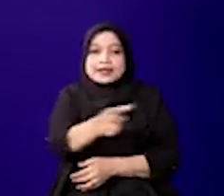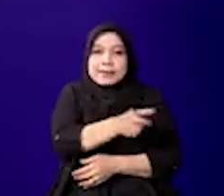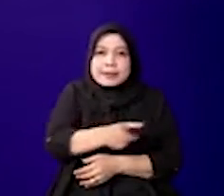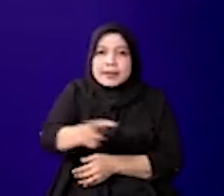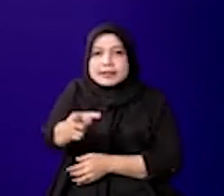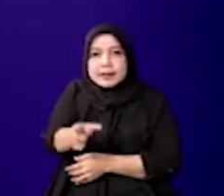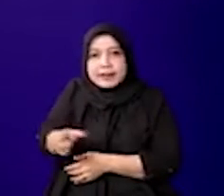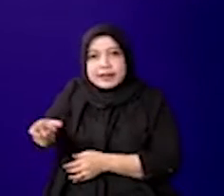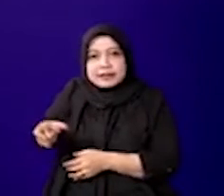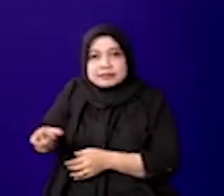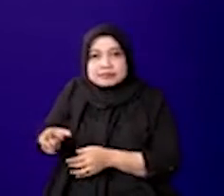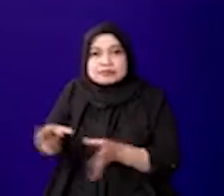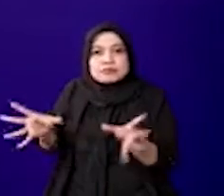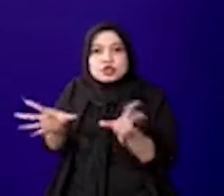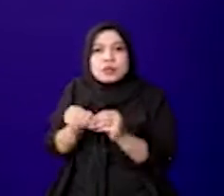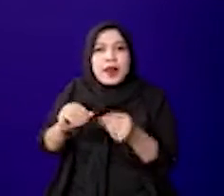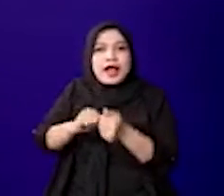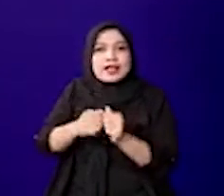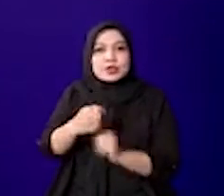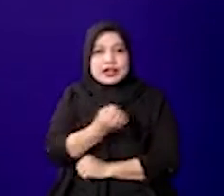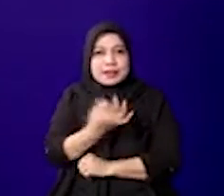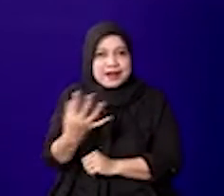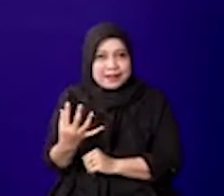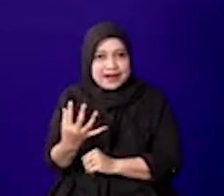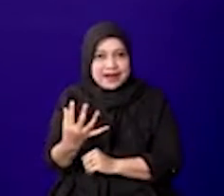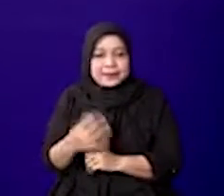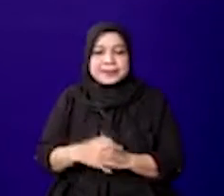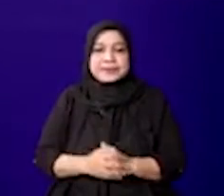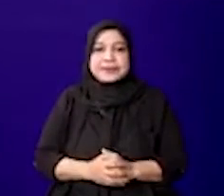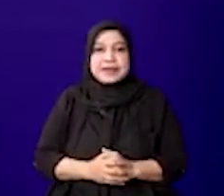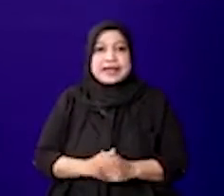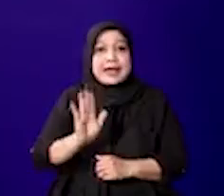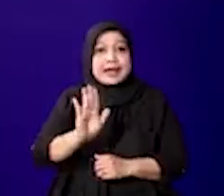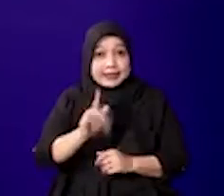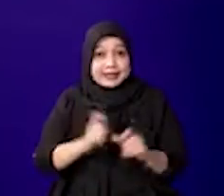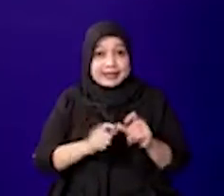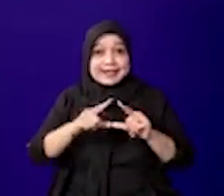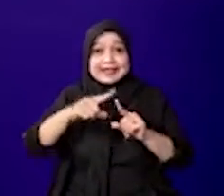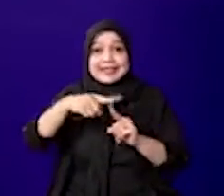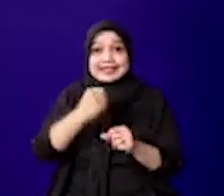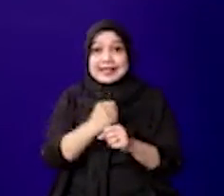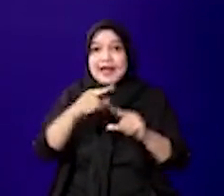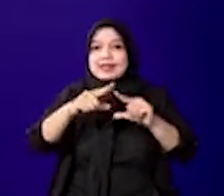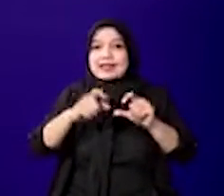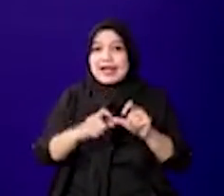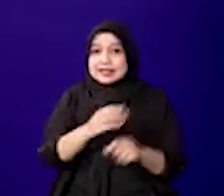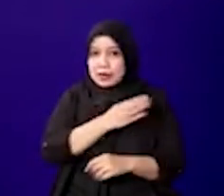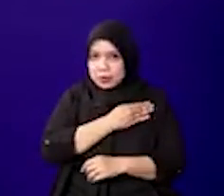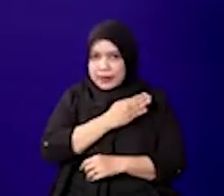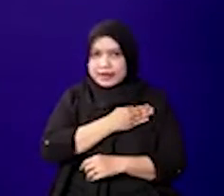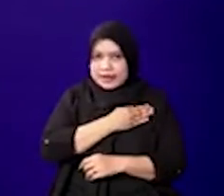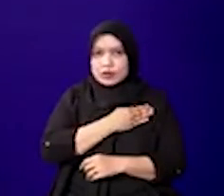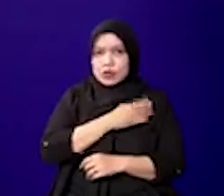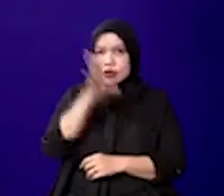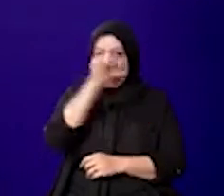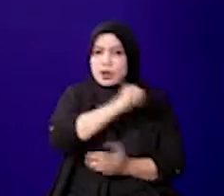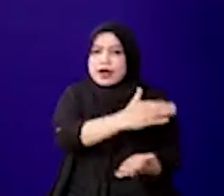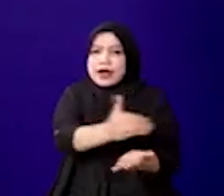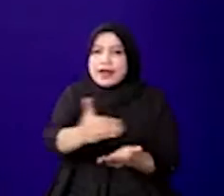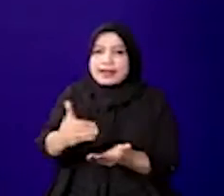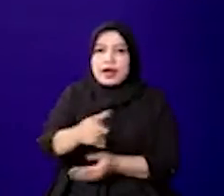Kelurahan juga e Satgas Kabupaten akan punya setiap Kelurahan jumlah kasusnya Kalau bisa